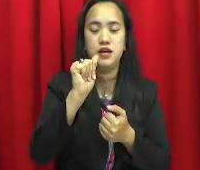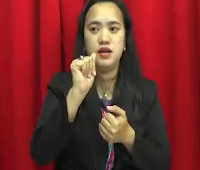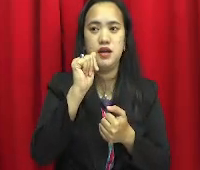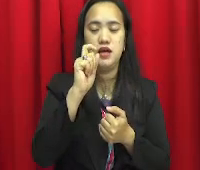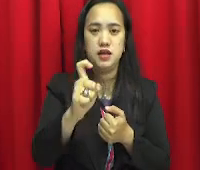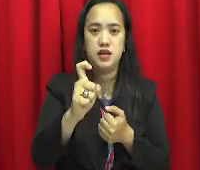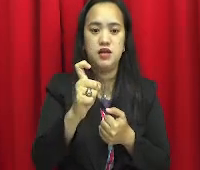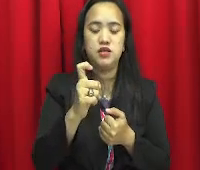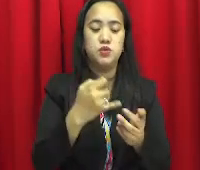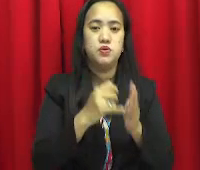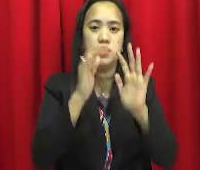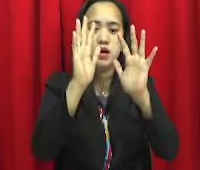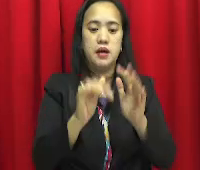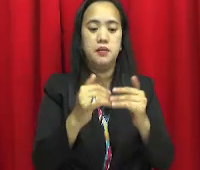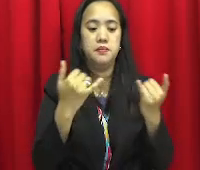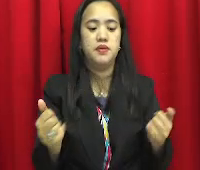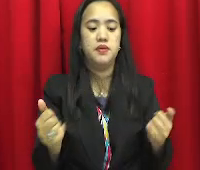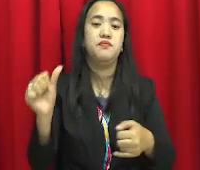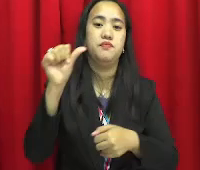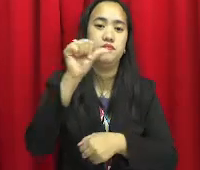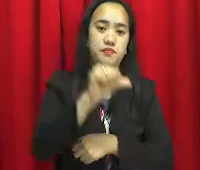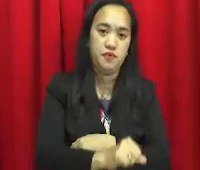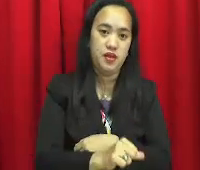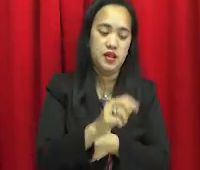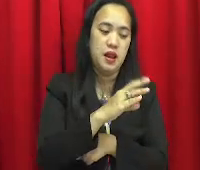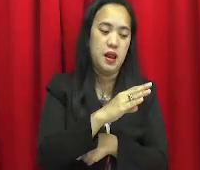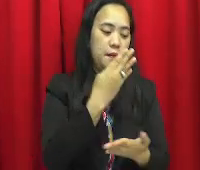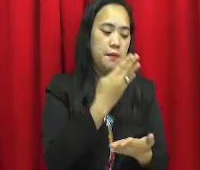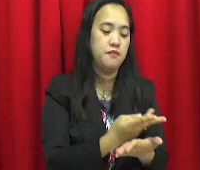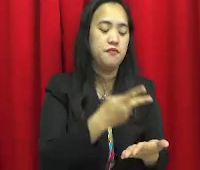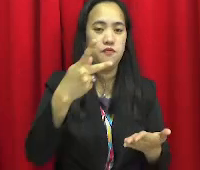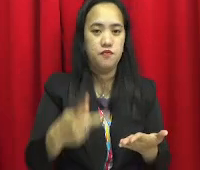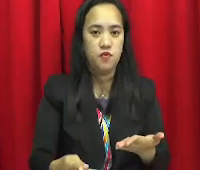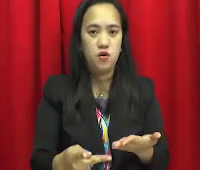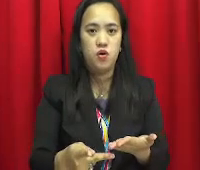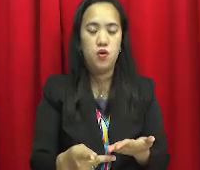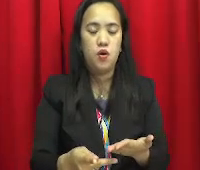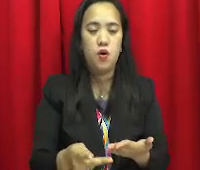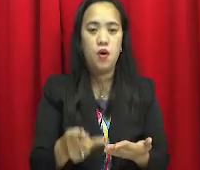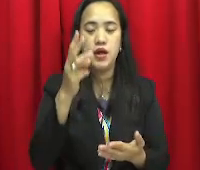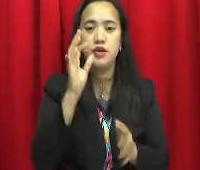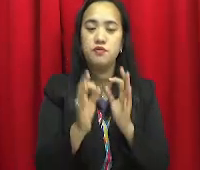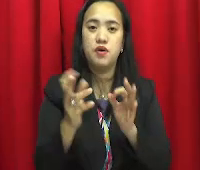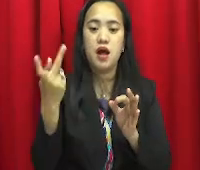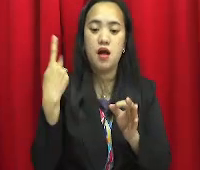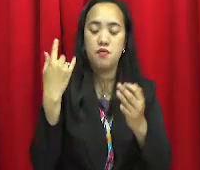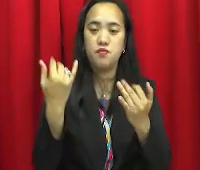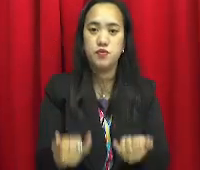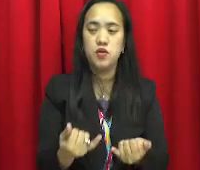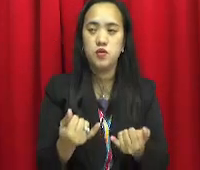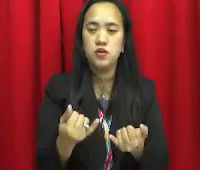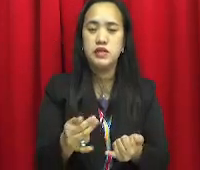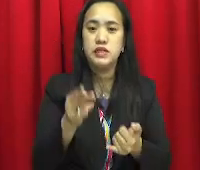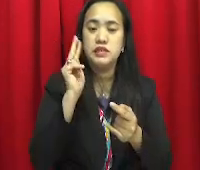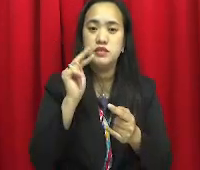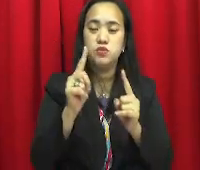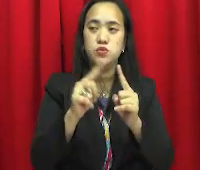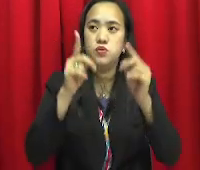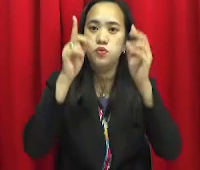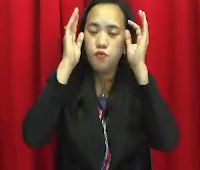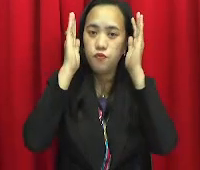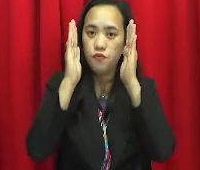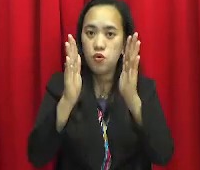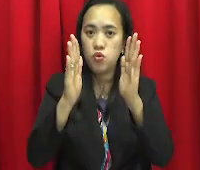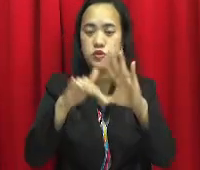hulog ka. Eh, tama naman yun. Kung kailan may bagyo, kung kailan may trabaho, kung kailan nakafocus ka sa iyong